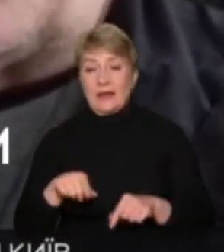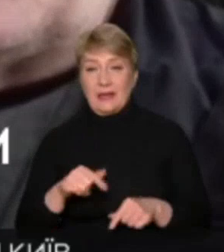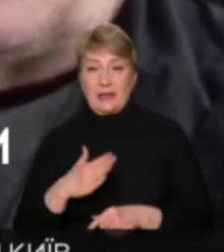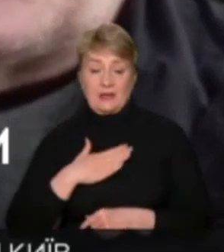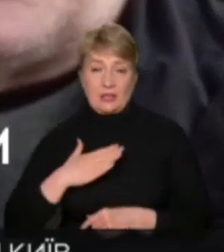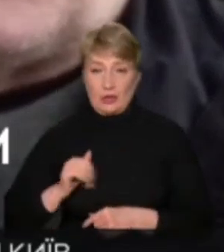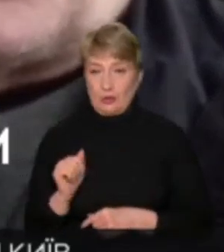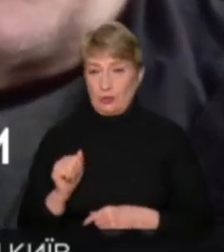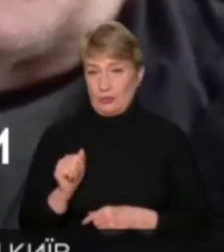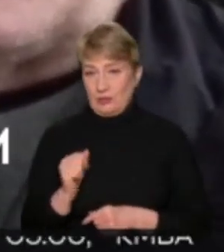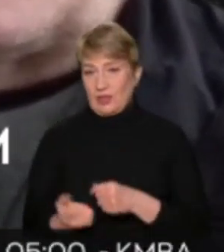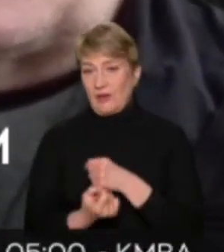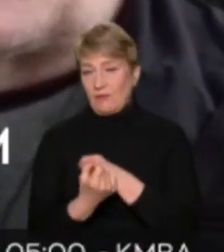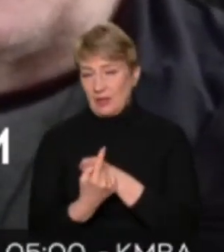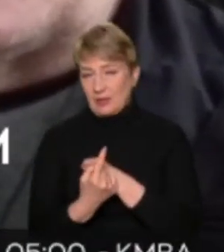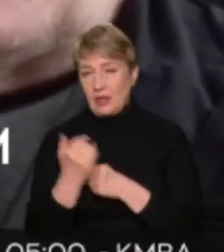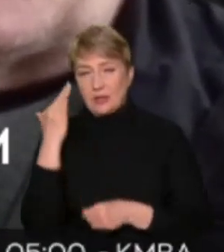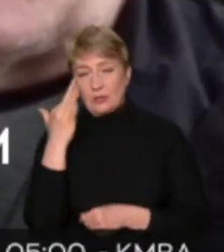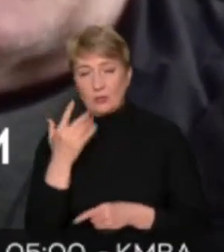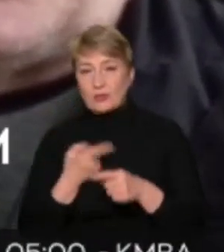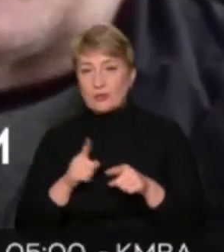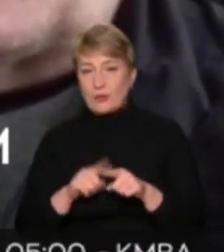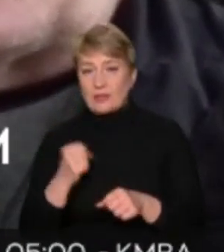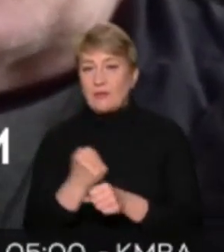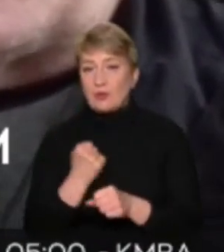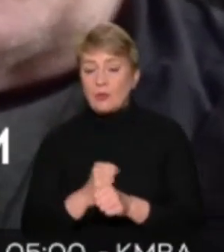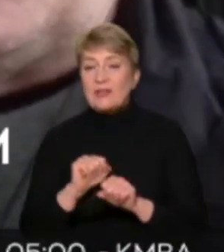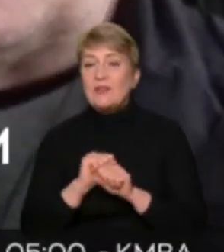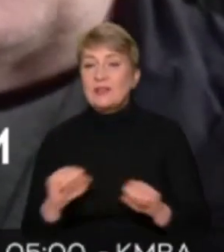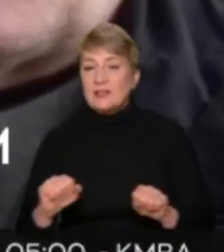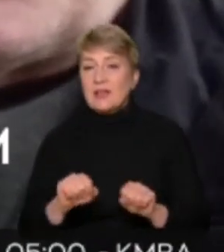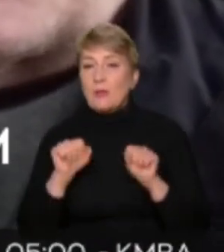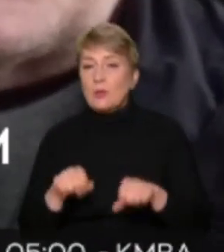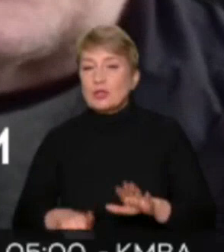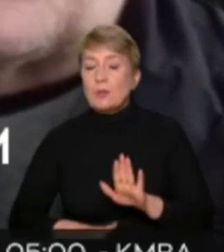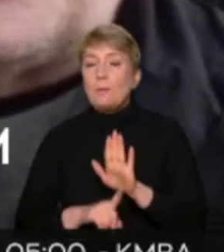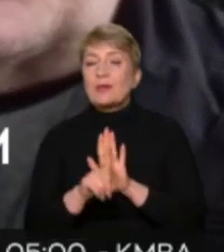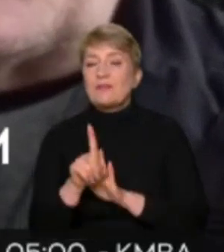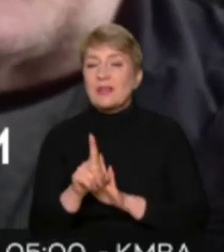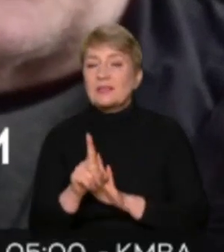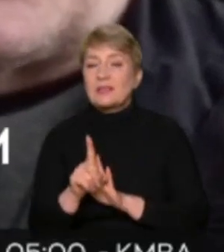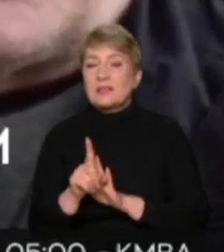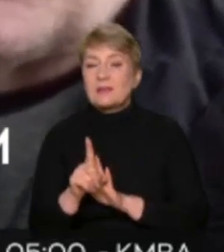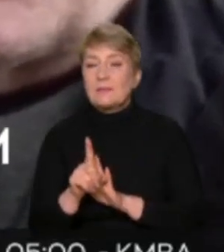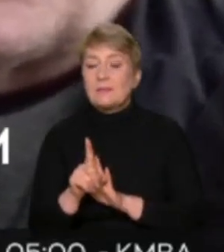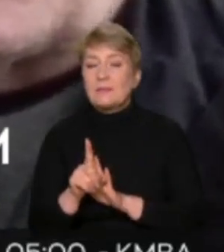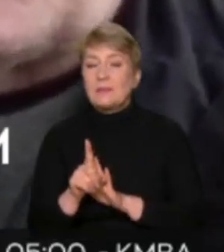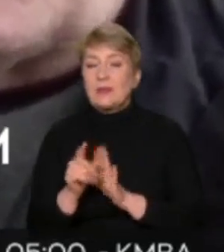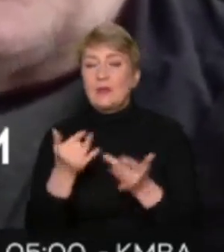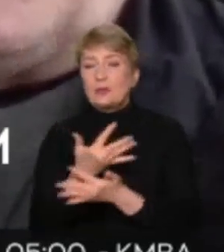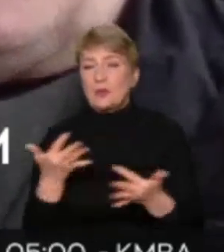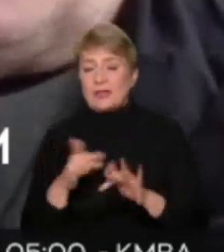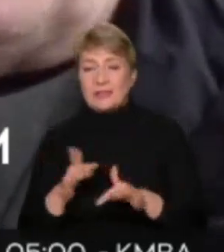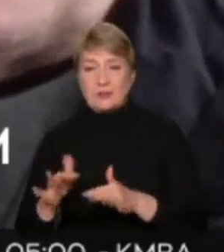друзів виникає думка, що це цього робити не можна, що це якось може привести до якоїсь ескалації конфлікту і що і так далі. Тобто, ну, ви